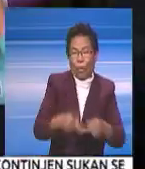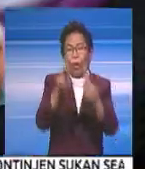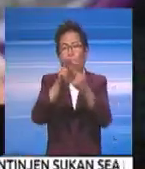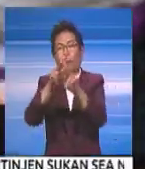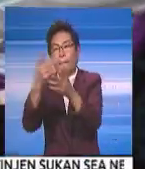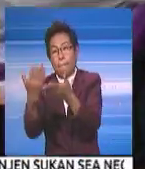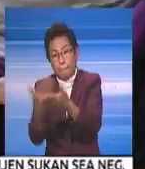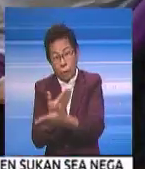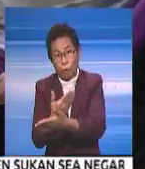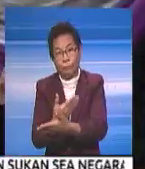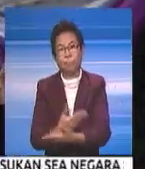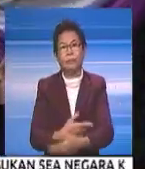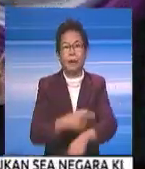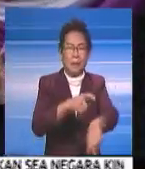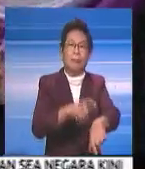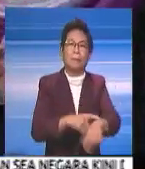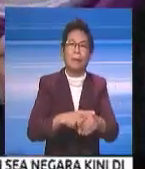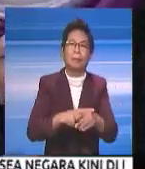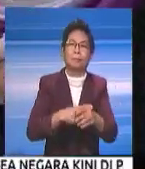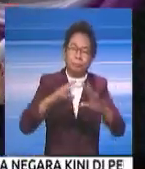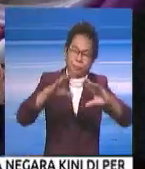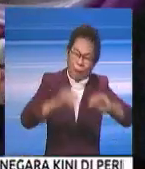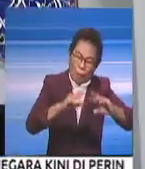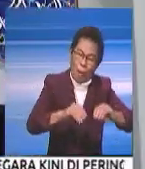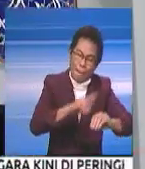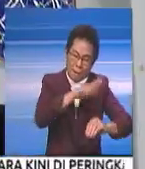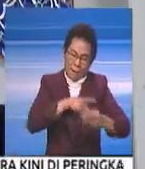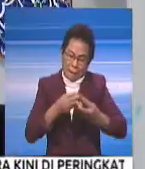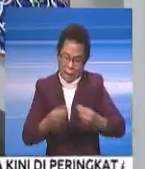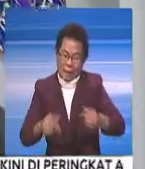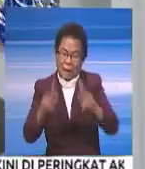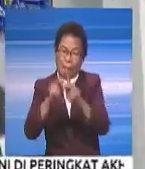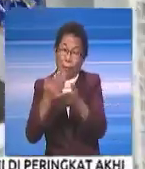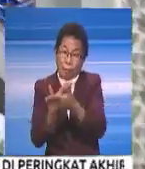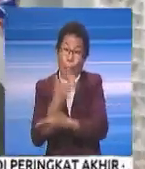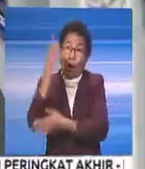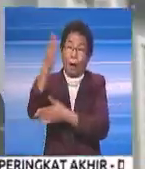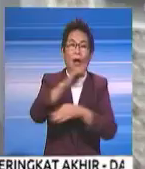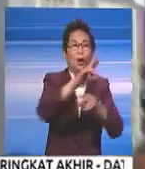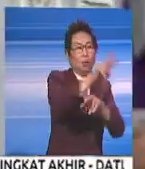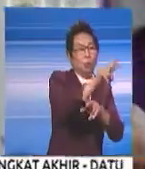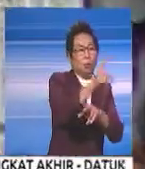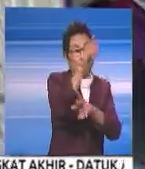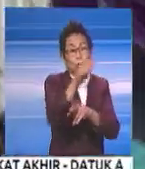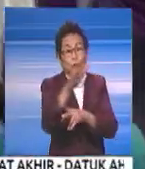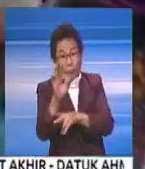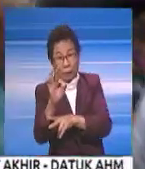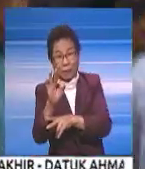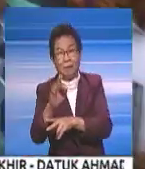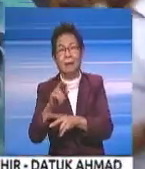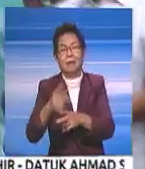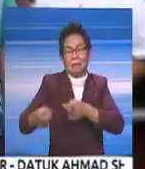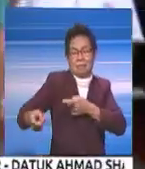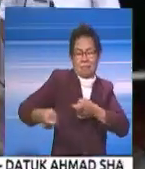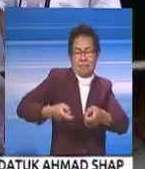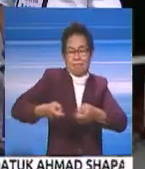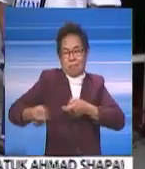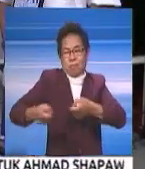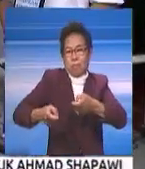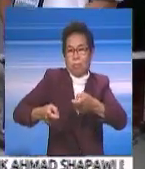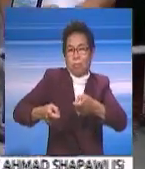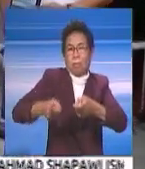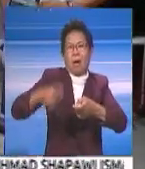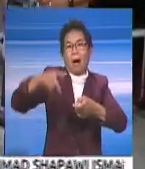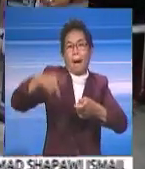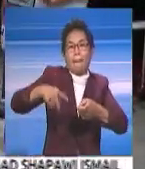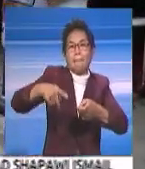Baru. Sesi tersebut bersama pemilik tanah Kampung Baru akan diadakan 21 September depan yang dikendalikan Perbadanan Pembangunan